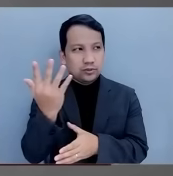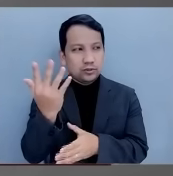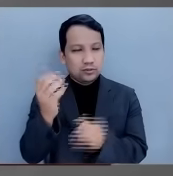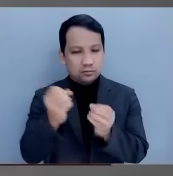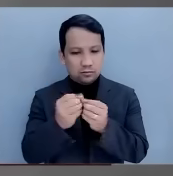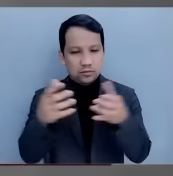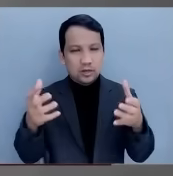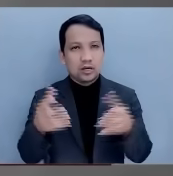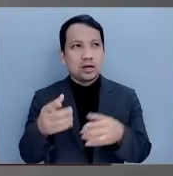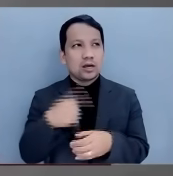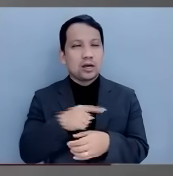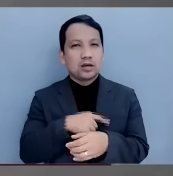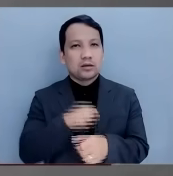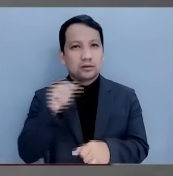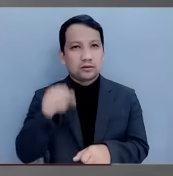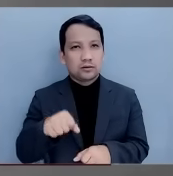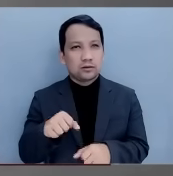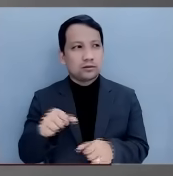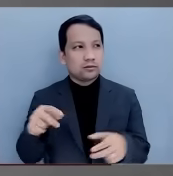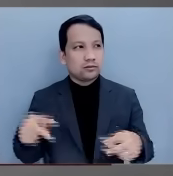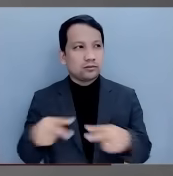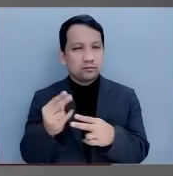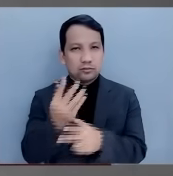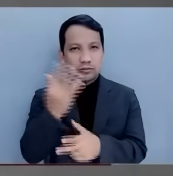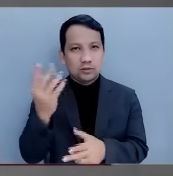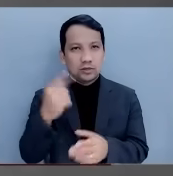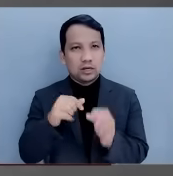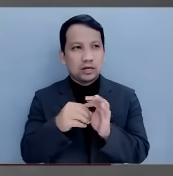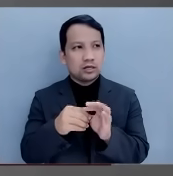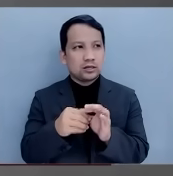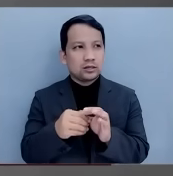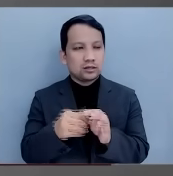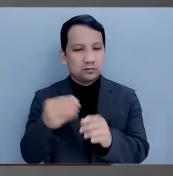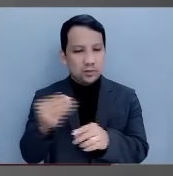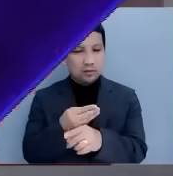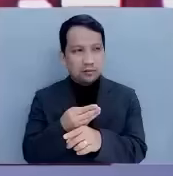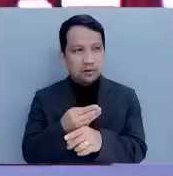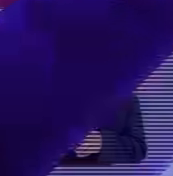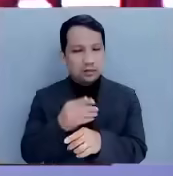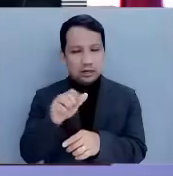explosions. Posible rin ng mga volcanic earthquakes at ang mga minor ash falls.